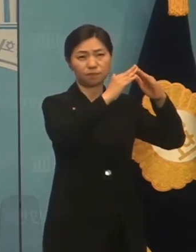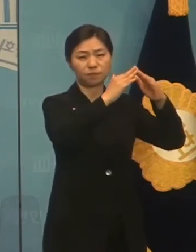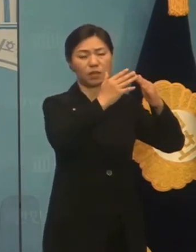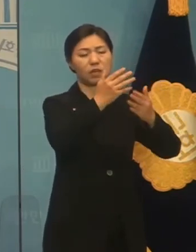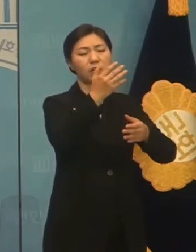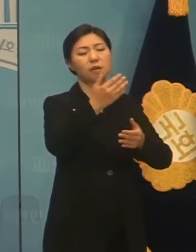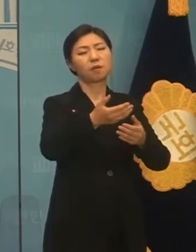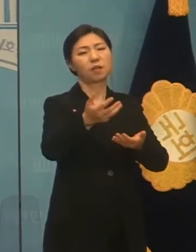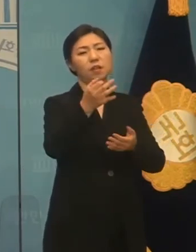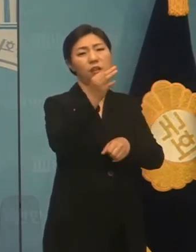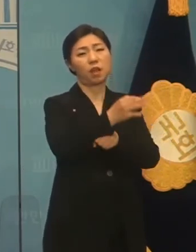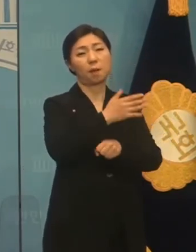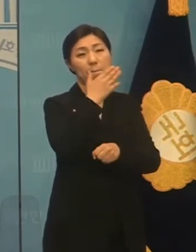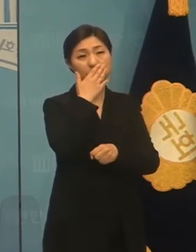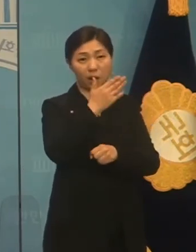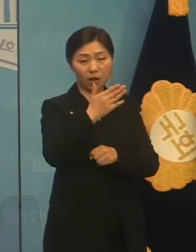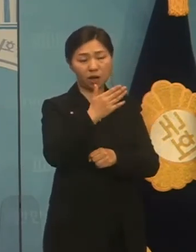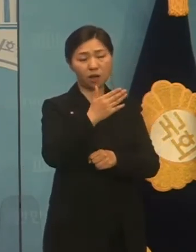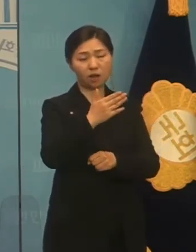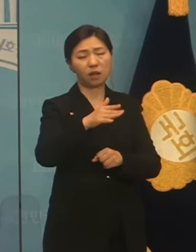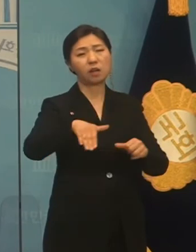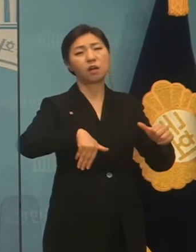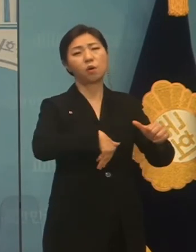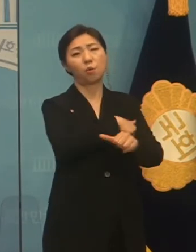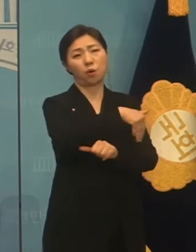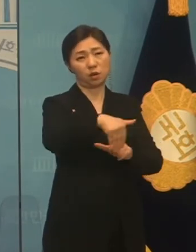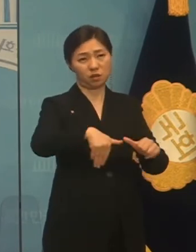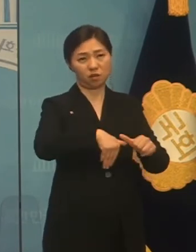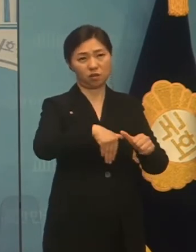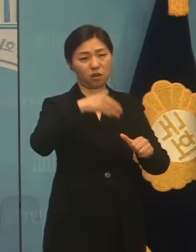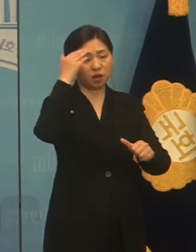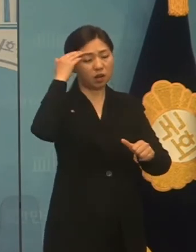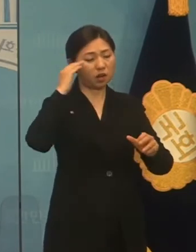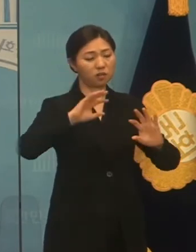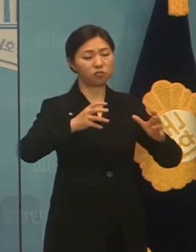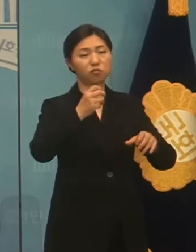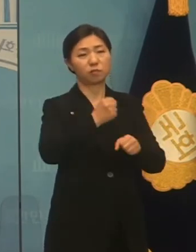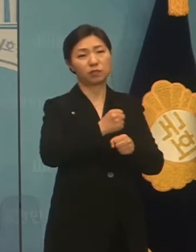보금자리를 만들 수 있는 그러한 대한민국을 만들겠습니다.